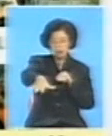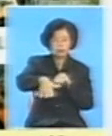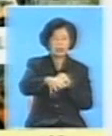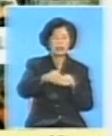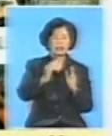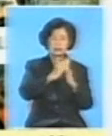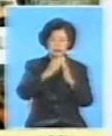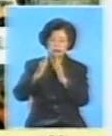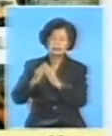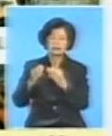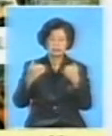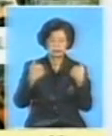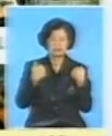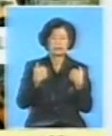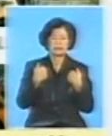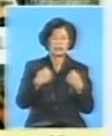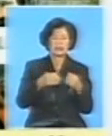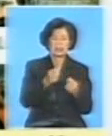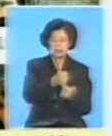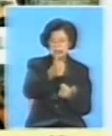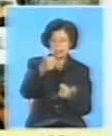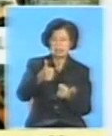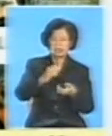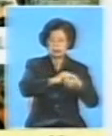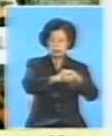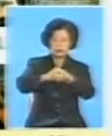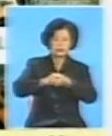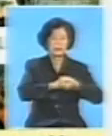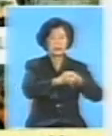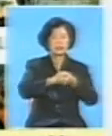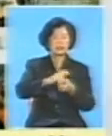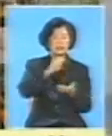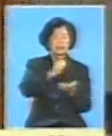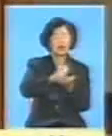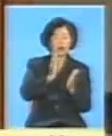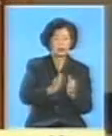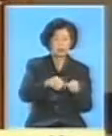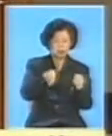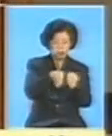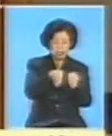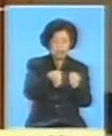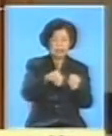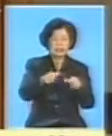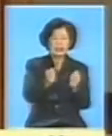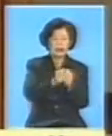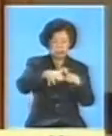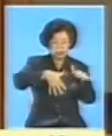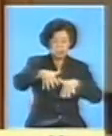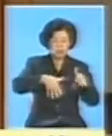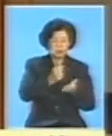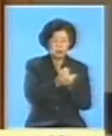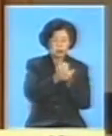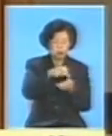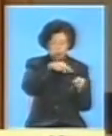ชนนั้นมีประสิทธิภาพมากขึ้นและมีความร่วมมือเหมือนกับที่เราตั้งคนที่ไปใกล้ชิดกับประชาชนมากๆเลยให้ไปทำงานให้ไปเคลียร์ปัญห